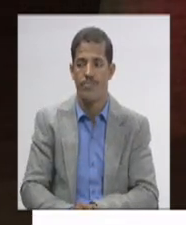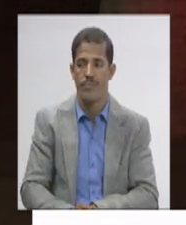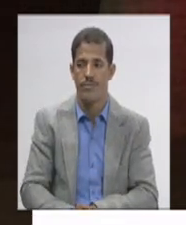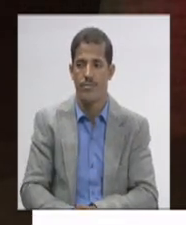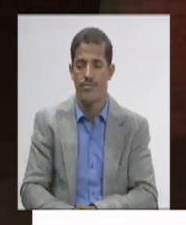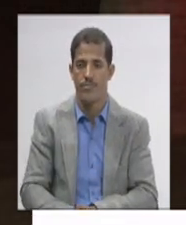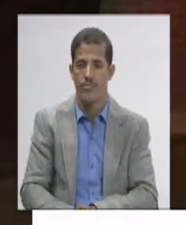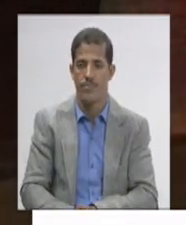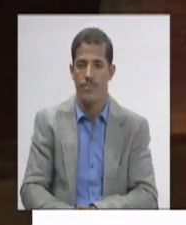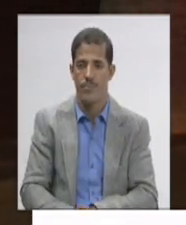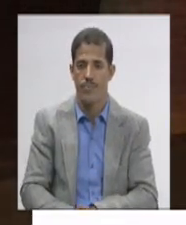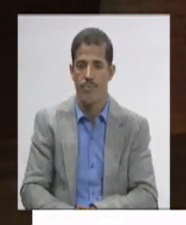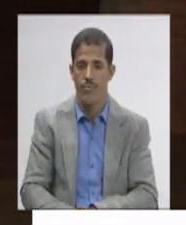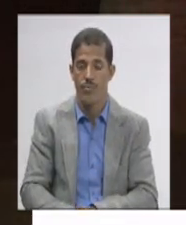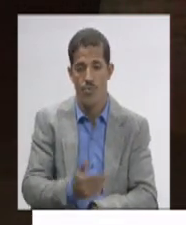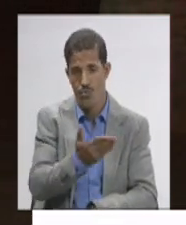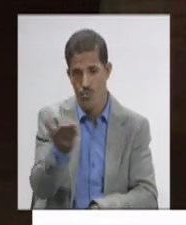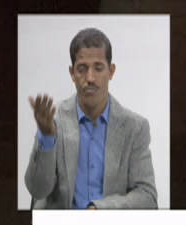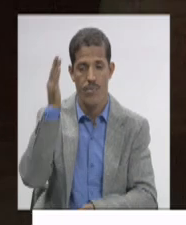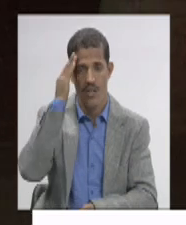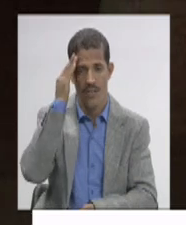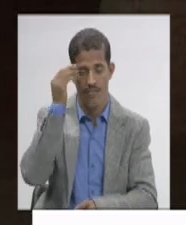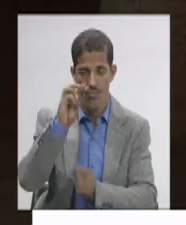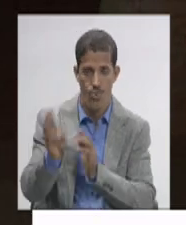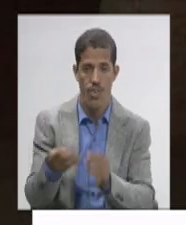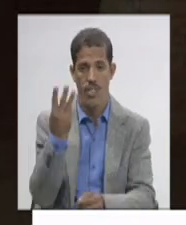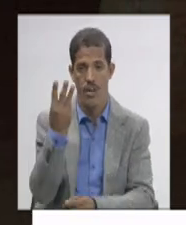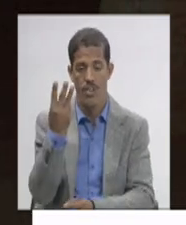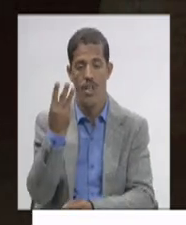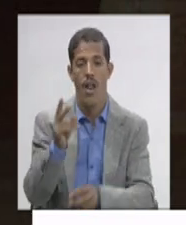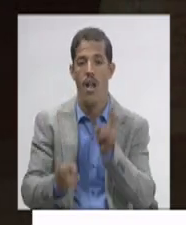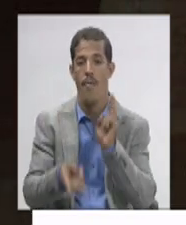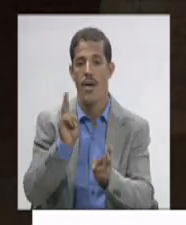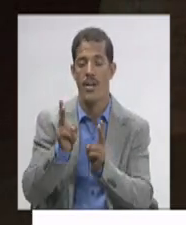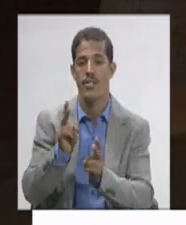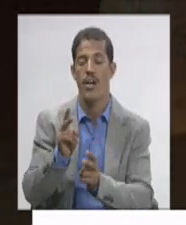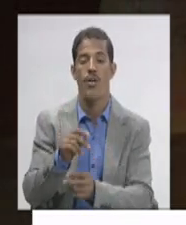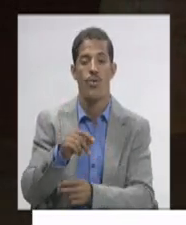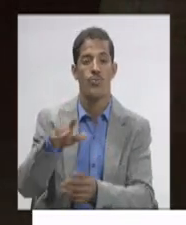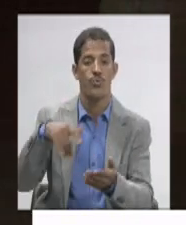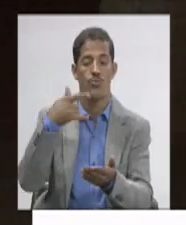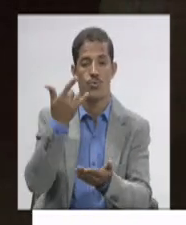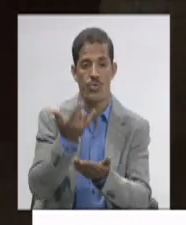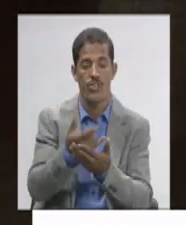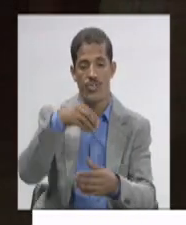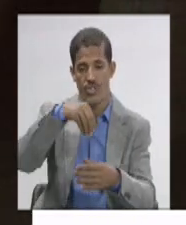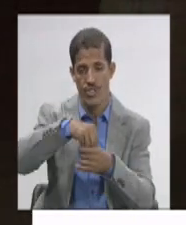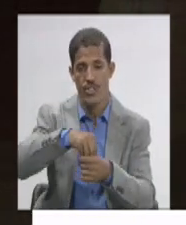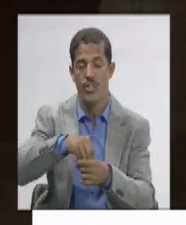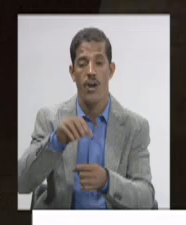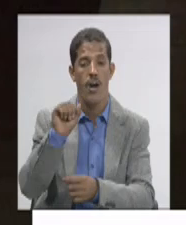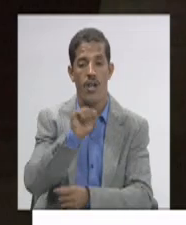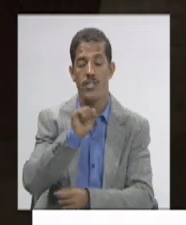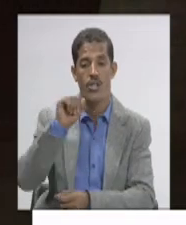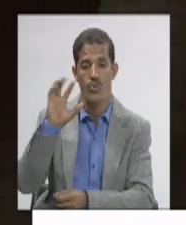السانحه كما هو معلوم هذه الدوره الثالثه مهرجان التمور الموريتانيه الذي يتم تنظيمه